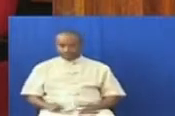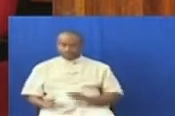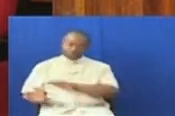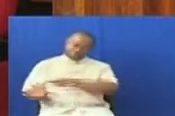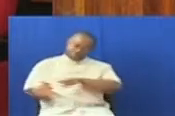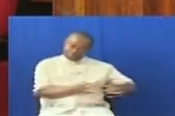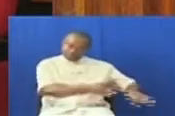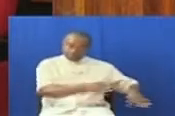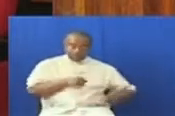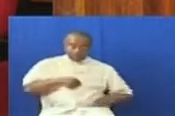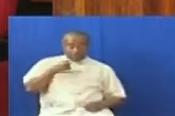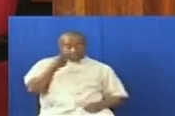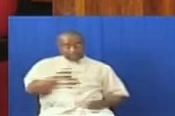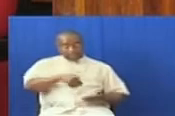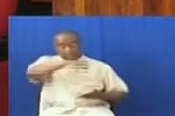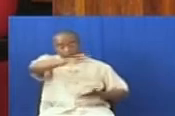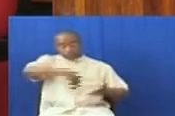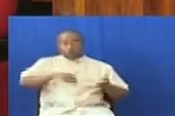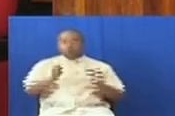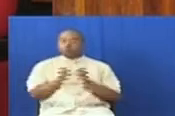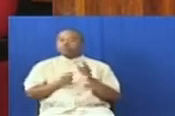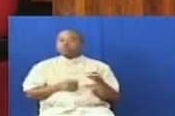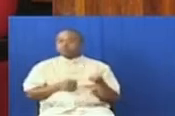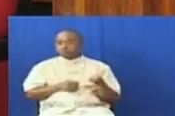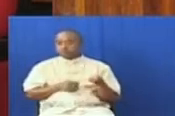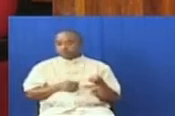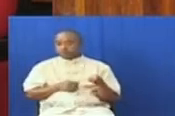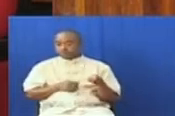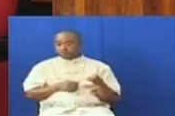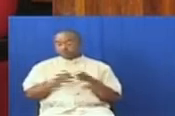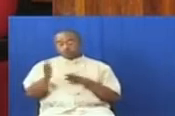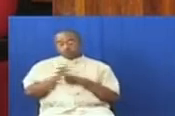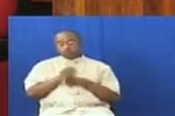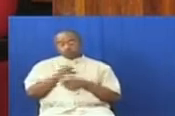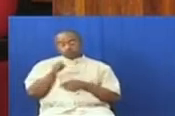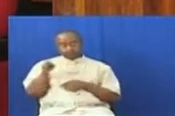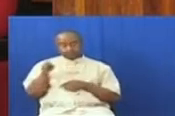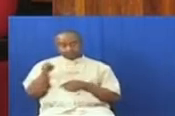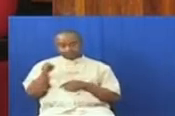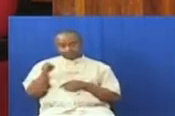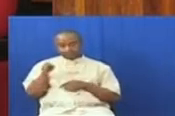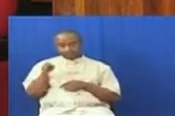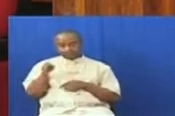10, swala la mfumo wa EPICA. Mheshimiwa naibu spika,